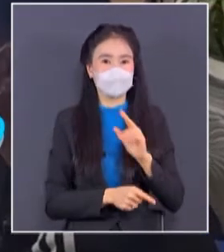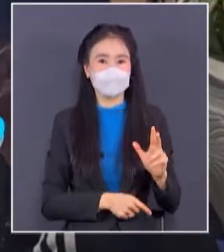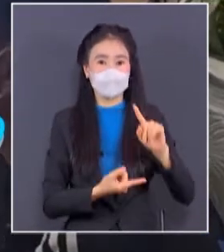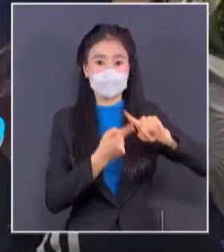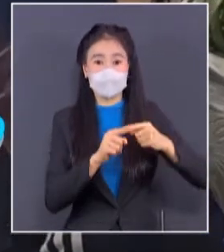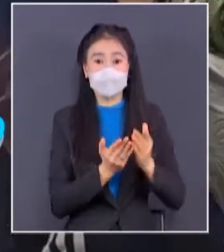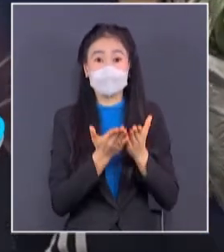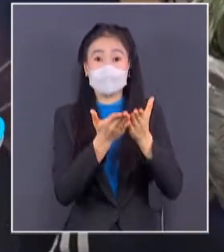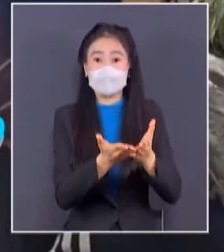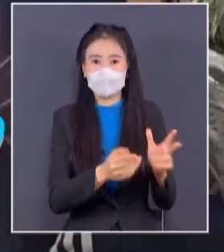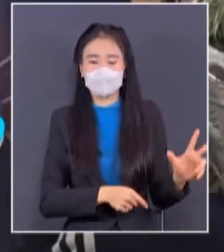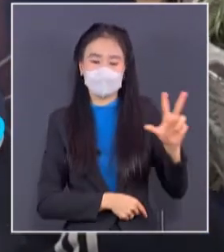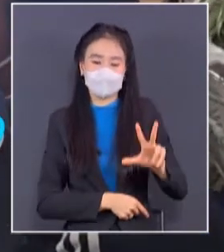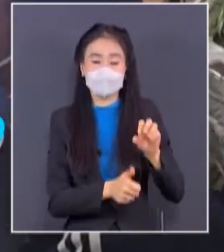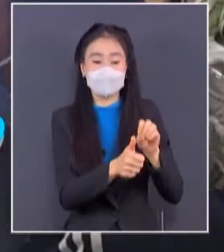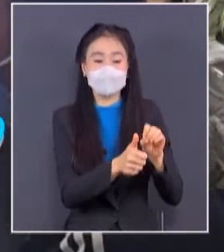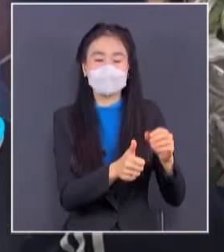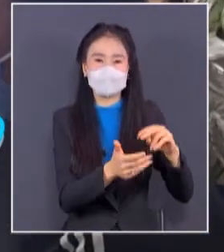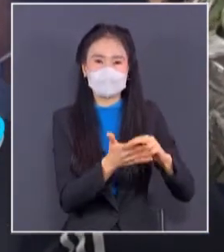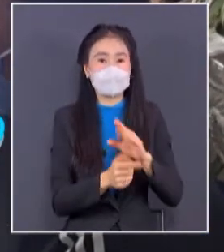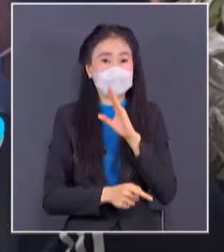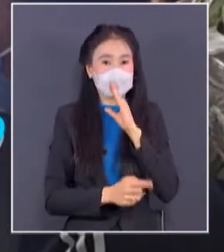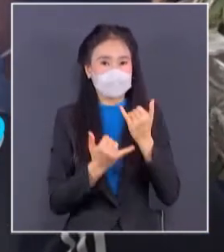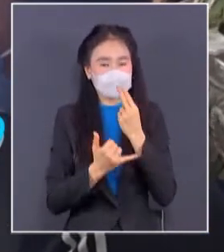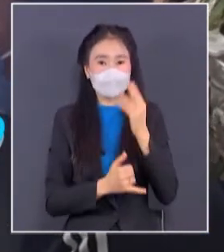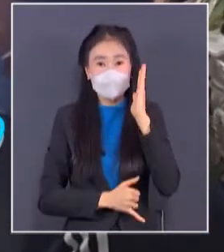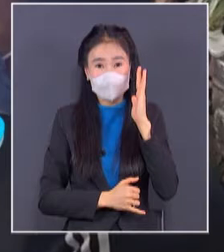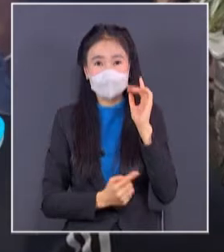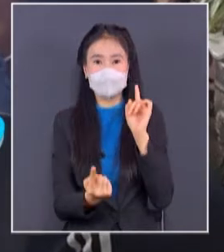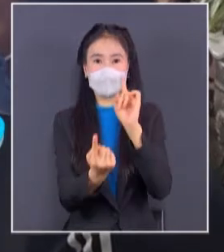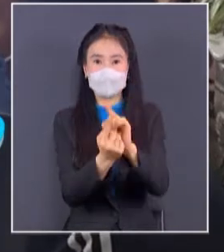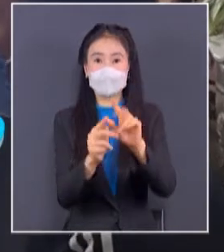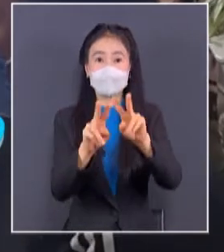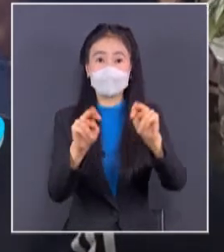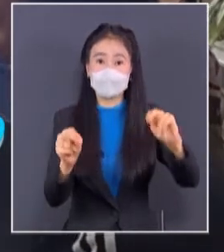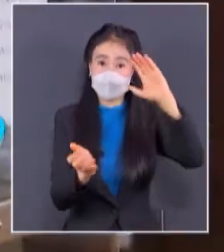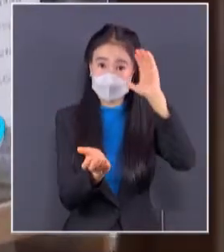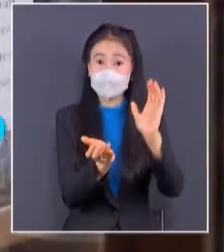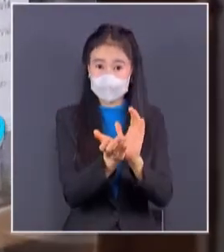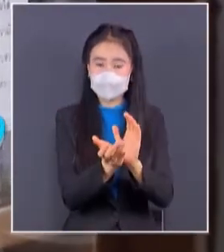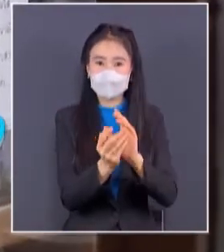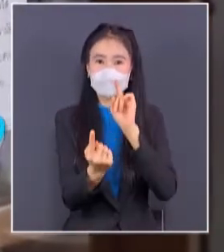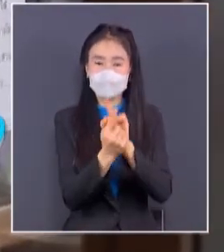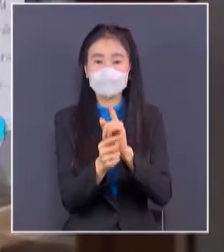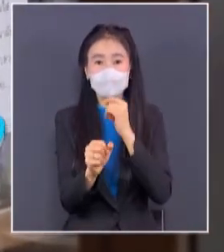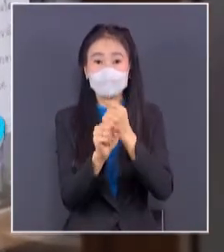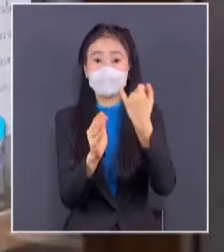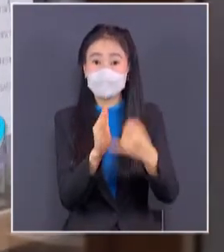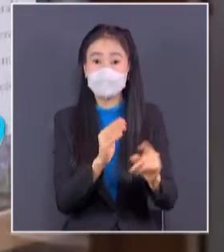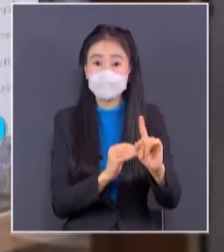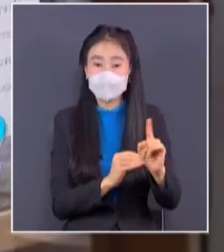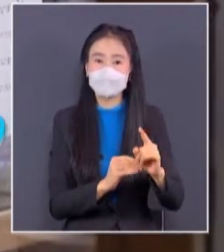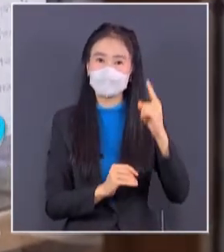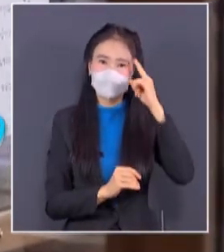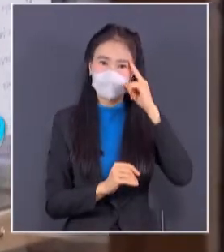นี้เนี่ยเดินทางเข้าพบพนักงานสอบสวนที่สภ.เมืองนนทบุรีแล้วนะครับเพื่อเข้ามารับทราบข้อกล่าวหาฐานความผิดว่าด้วยการ